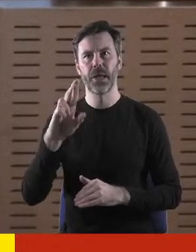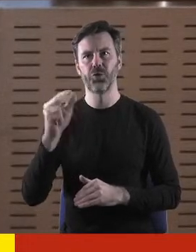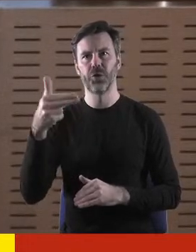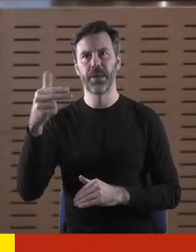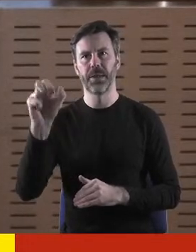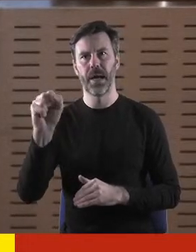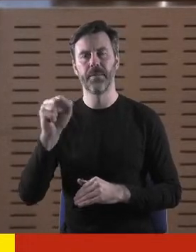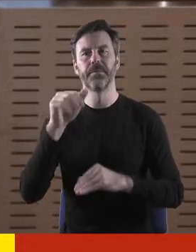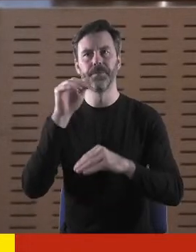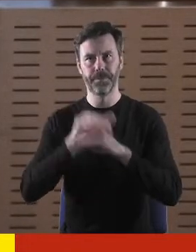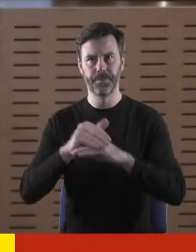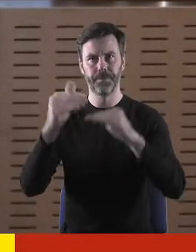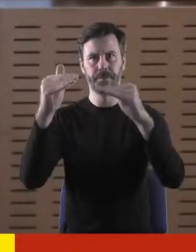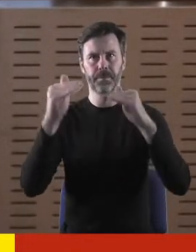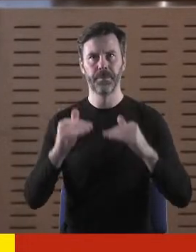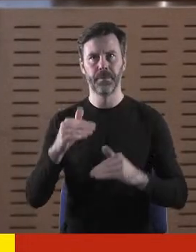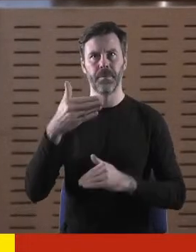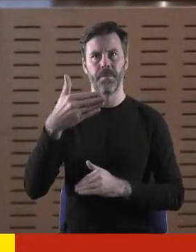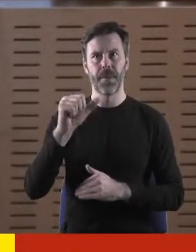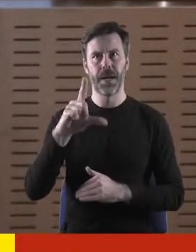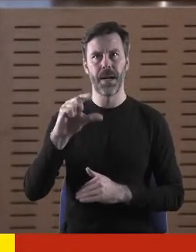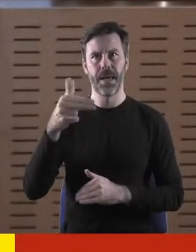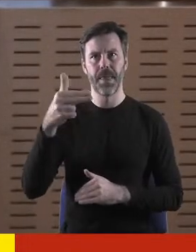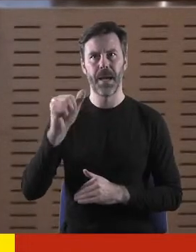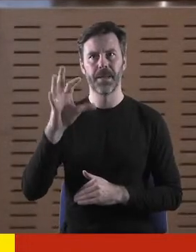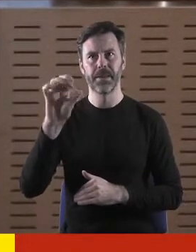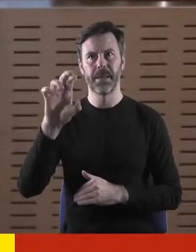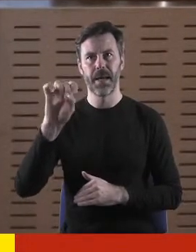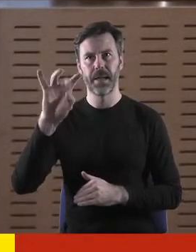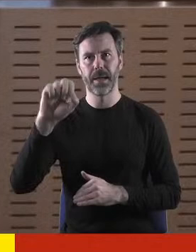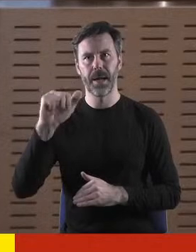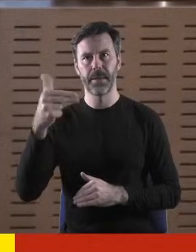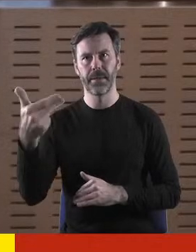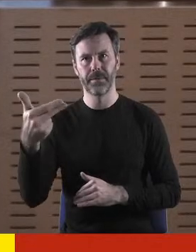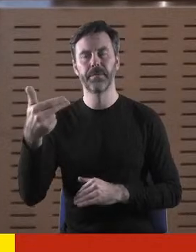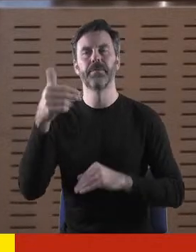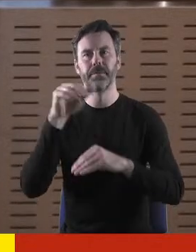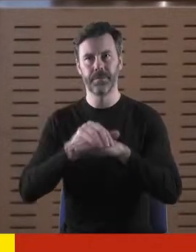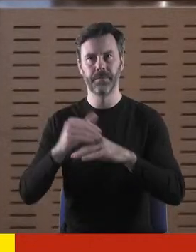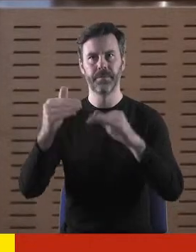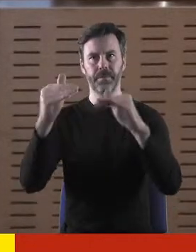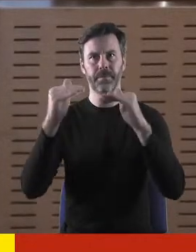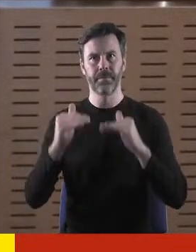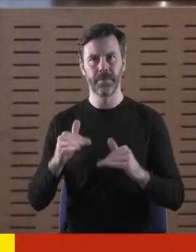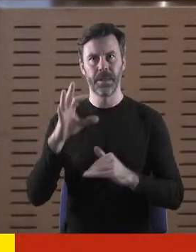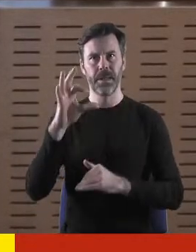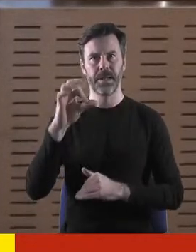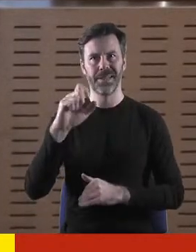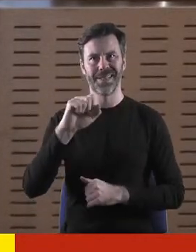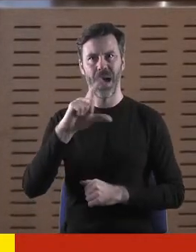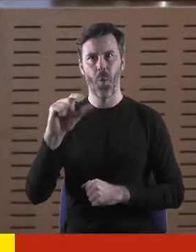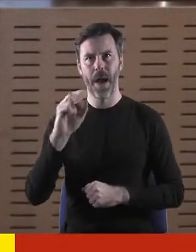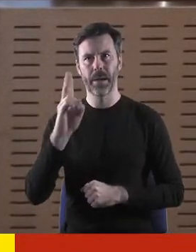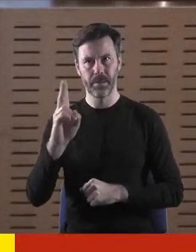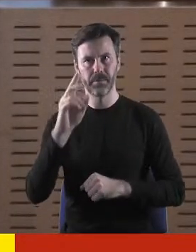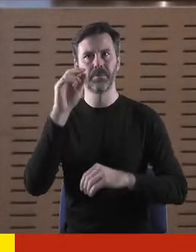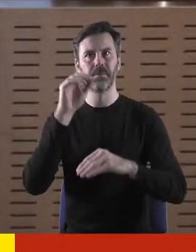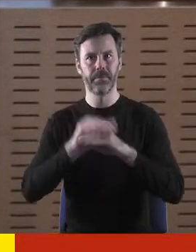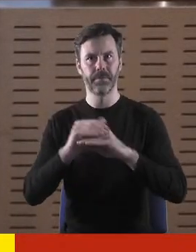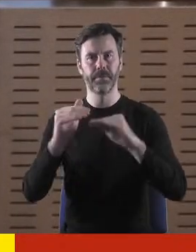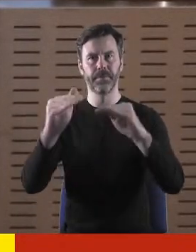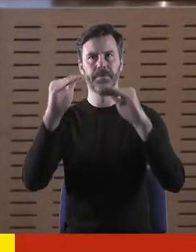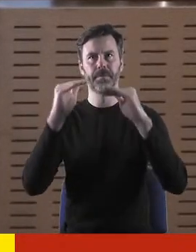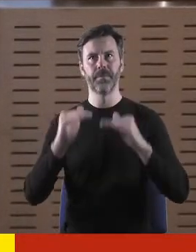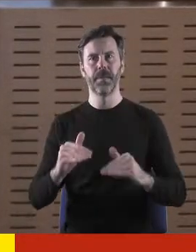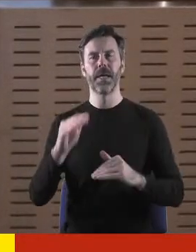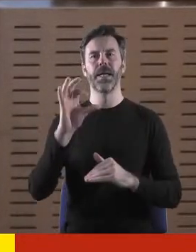radna Marlena Sagan. Jestem za. Pan radny Paweł Sałek. Jestem za. Pan radny